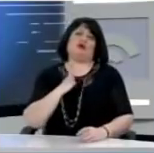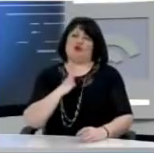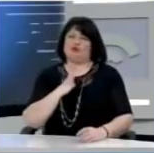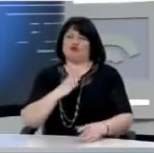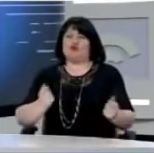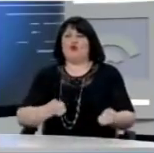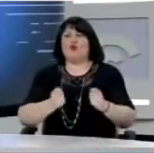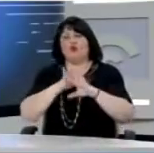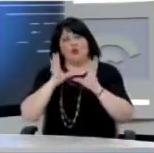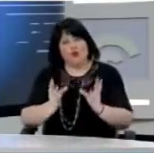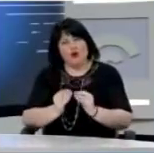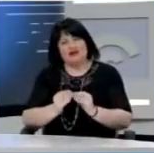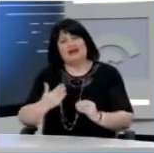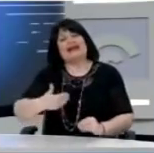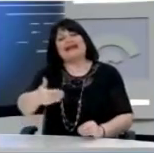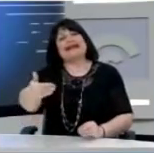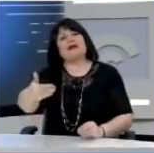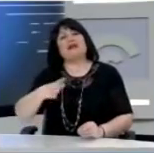τα πεπραγμένα αλλά και στις προθέσεις μας.